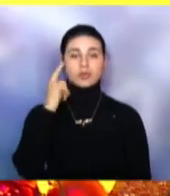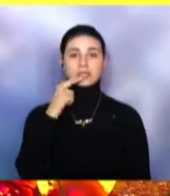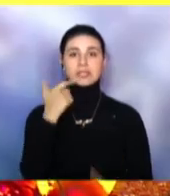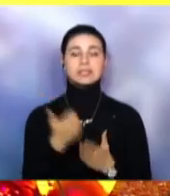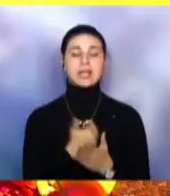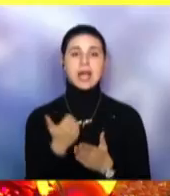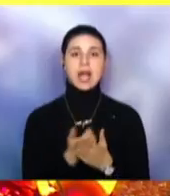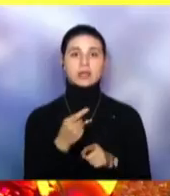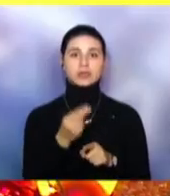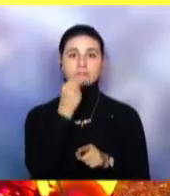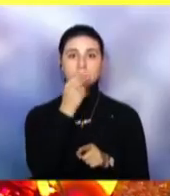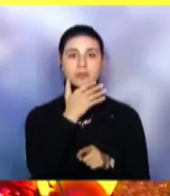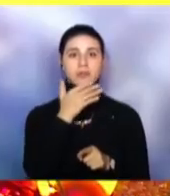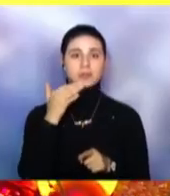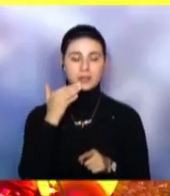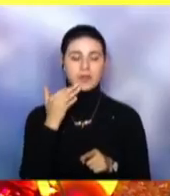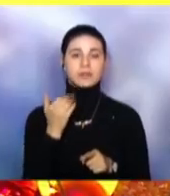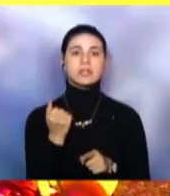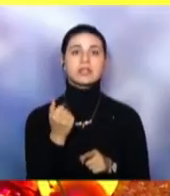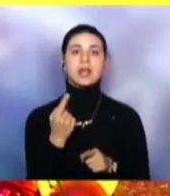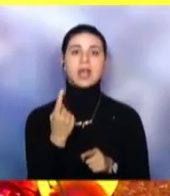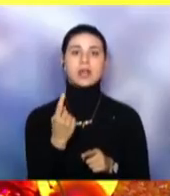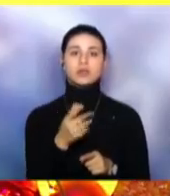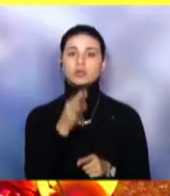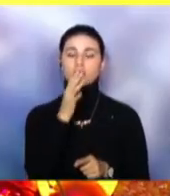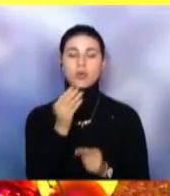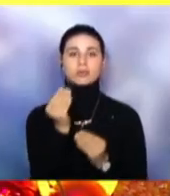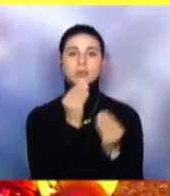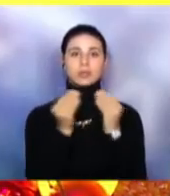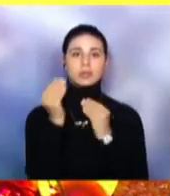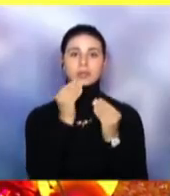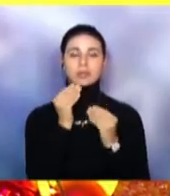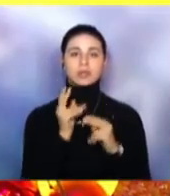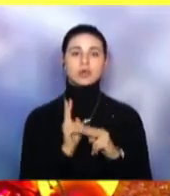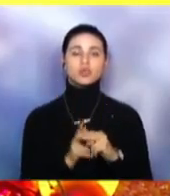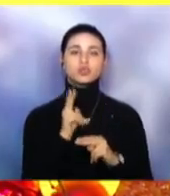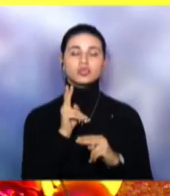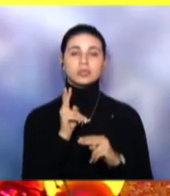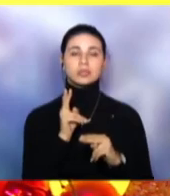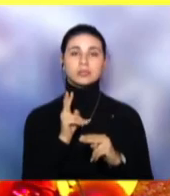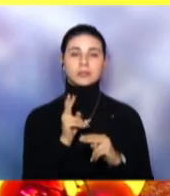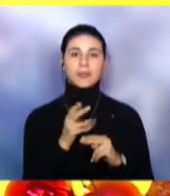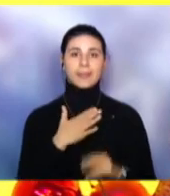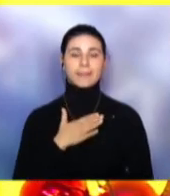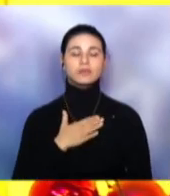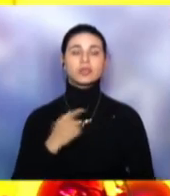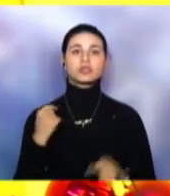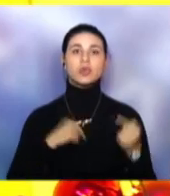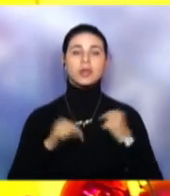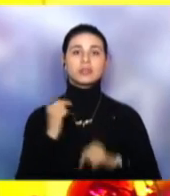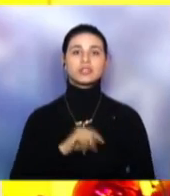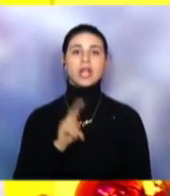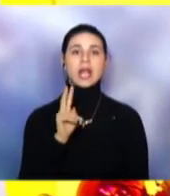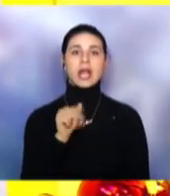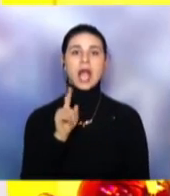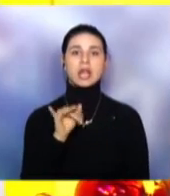დატვირთვას, აღმოჩნდა, რომ რამდენიმე პროდუქტი ერთდროულად ხელს უშლის ამ ორგანიზმში, ჩვენს ორგანიზმში კალიუმის